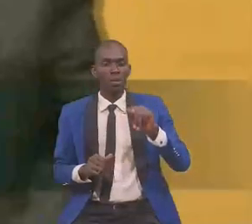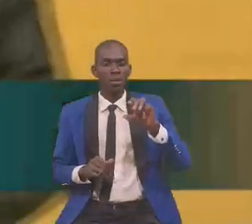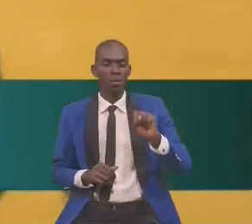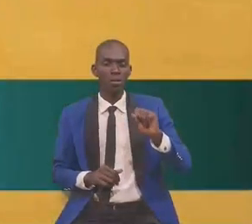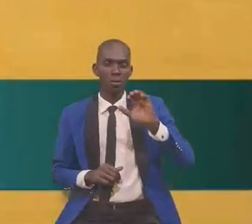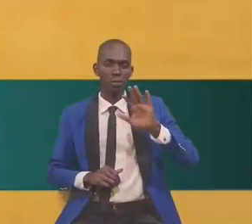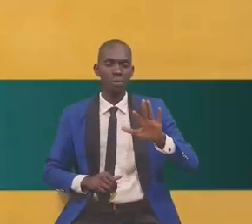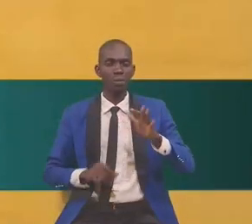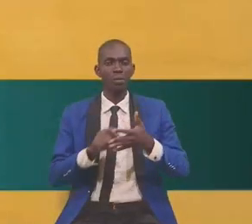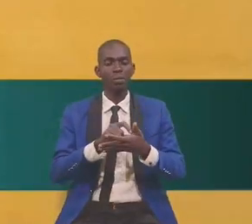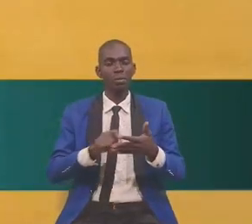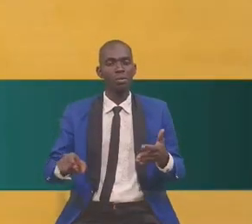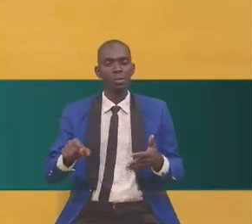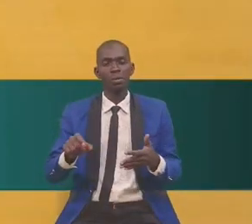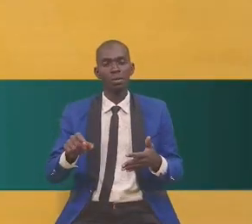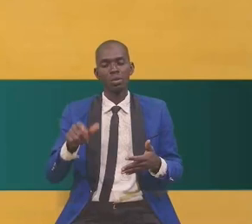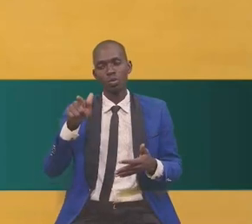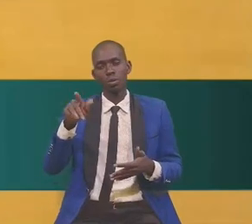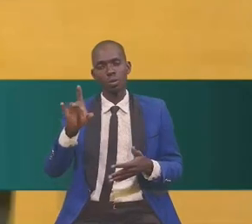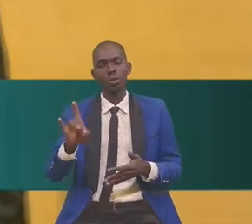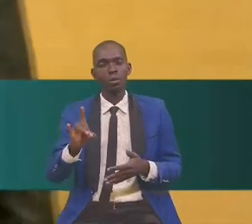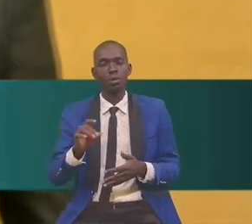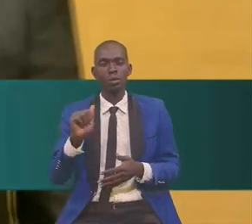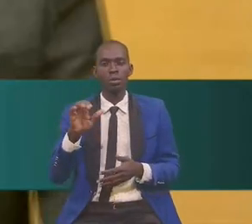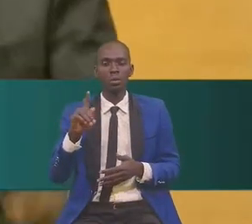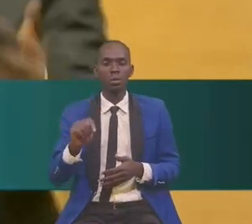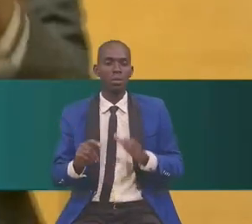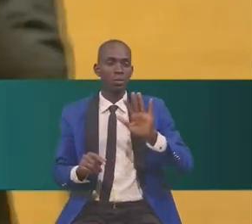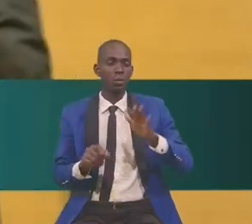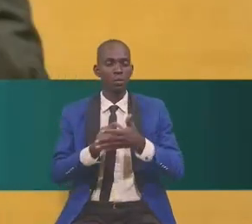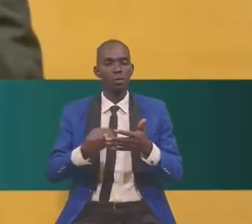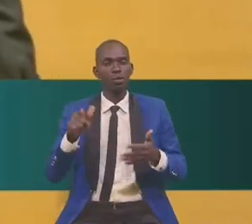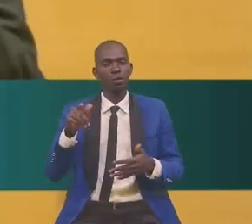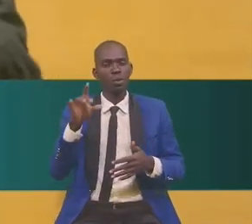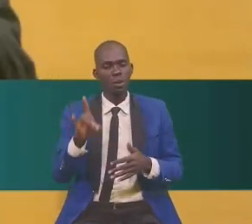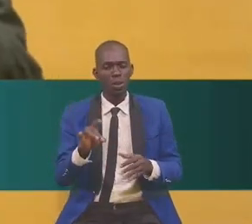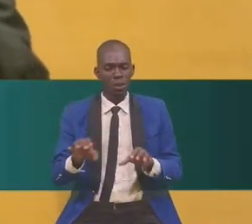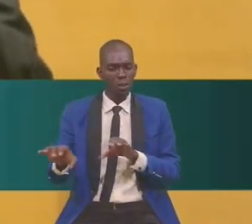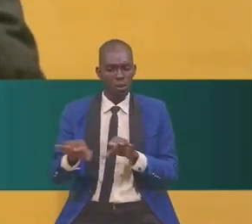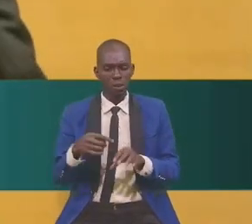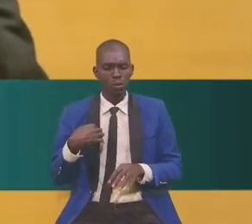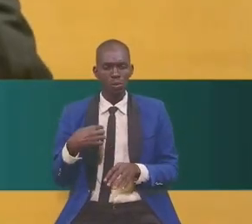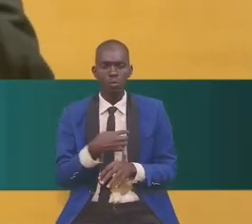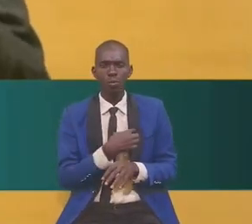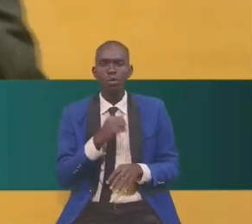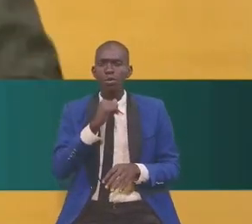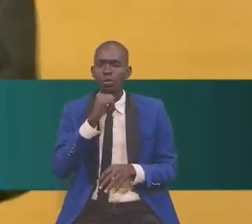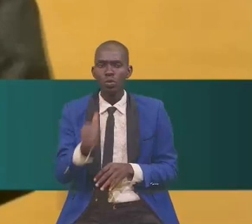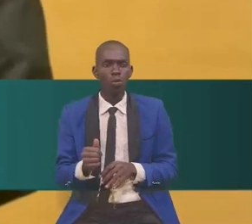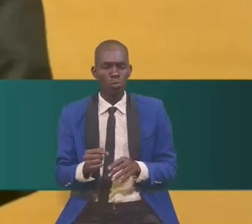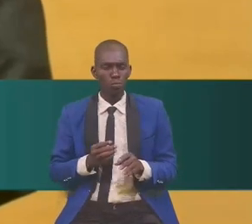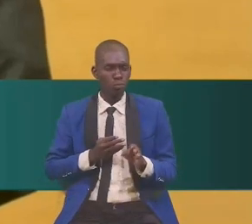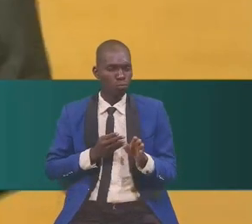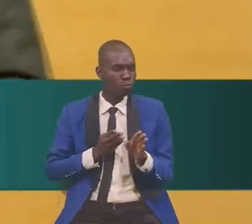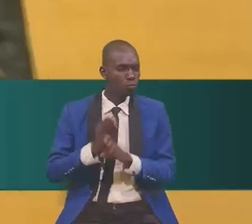verset 28. Actes 5, 28. Ne vous avons-nous pas défendu? Est-ce